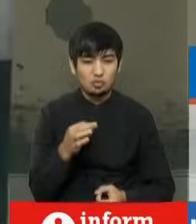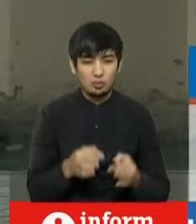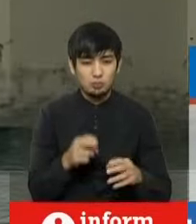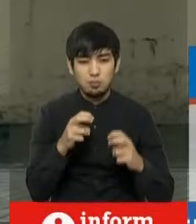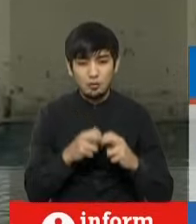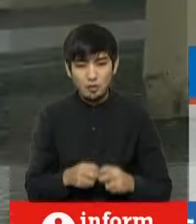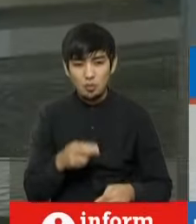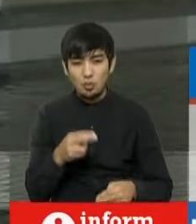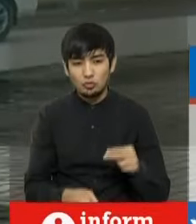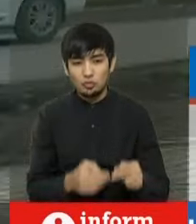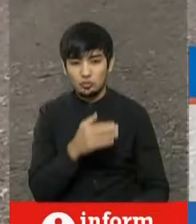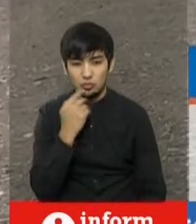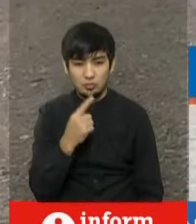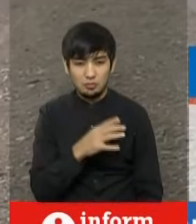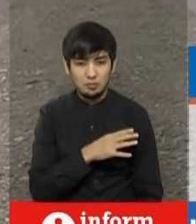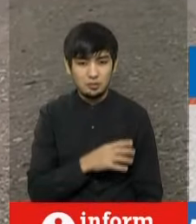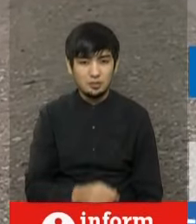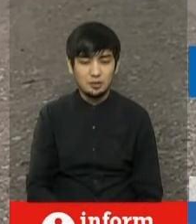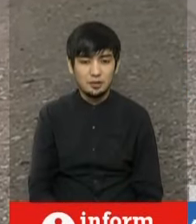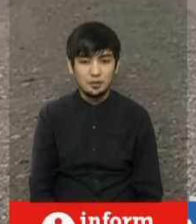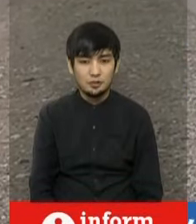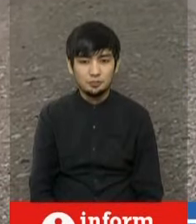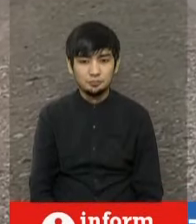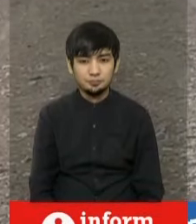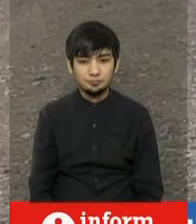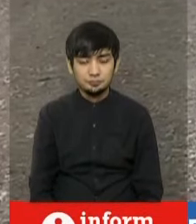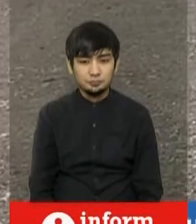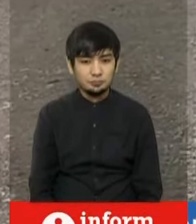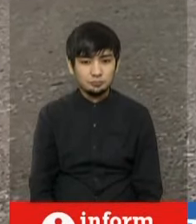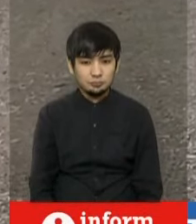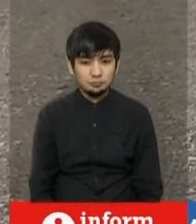әлі аяқталмағанын мәлімдеді. Назерке Күбасова, Ильдар Жұнысқанов, Информбюро.